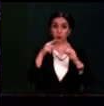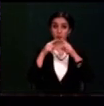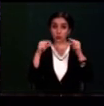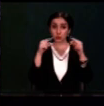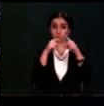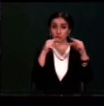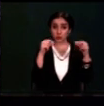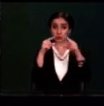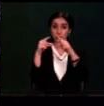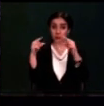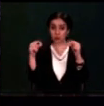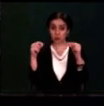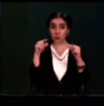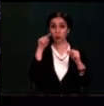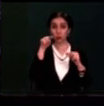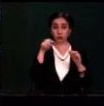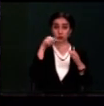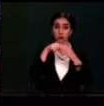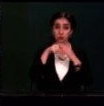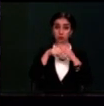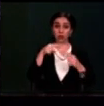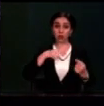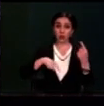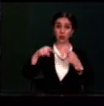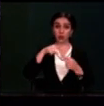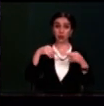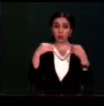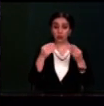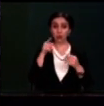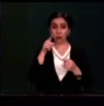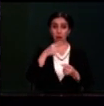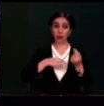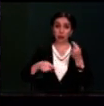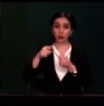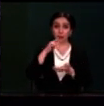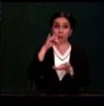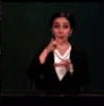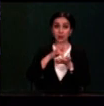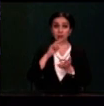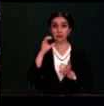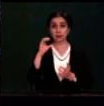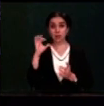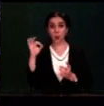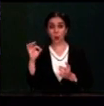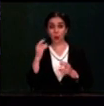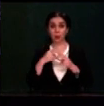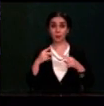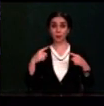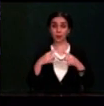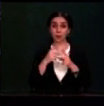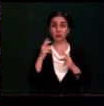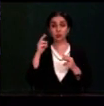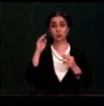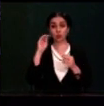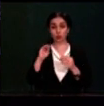uchburchak unga ichki chizilgan aylana berilgan va bu aylananing markazidan SO perpendikular